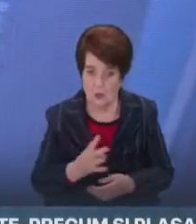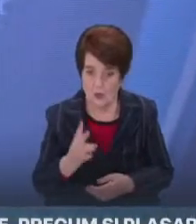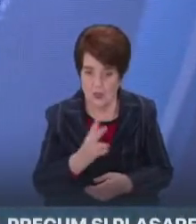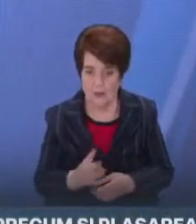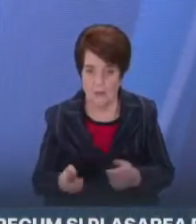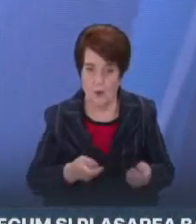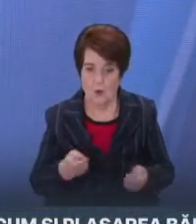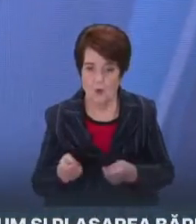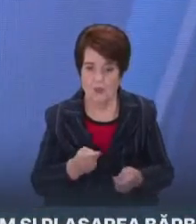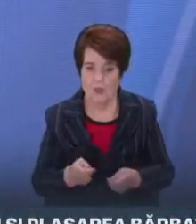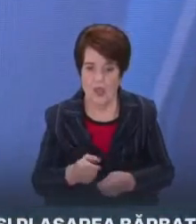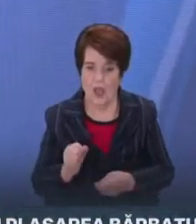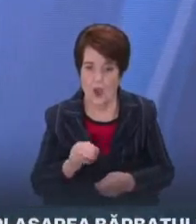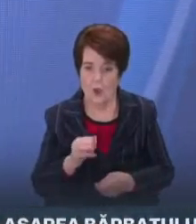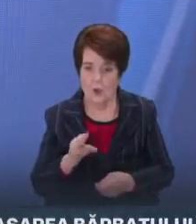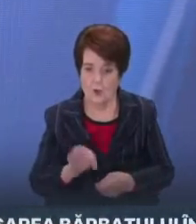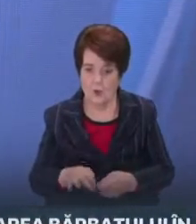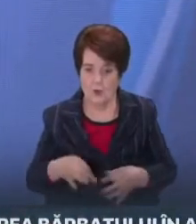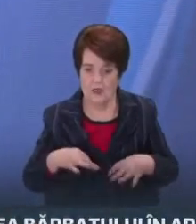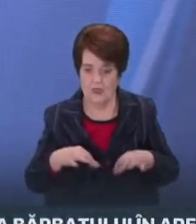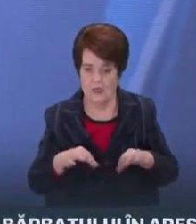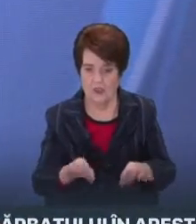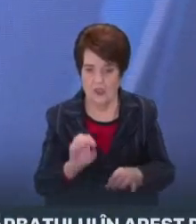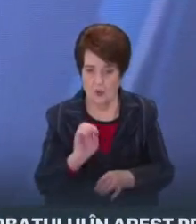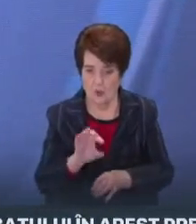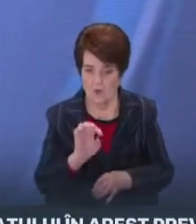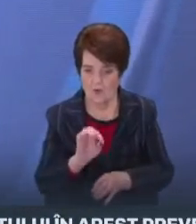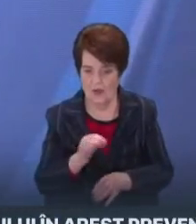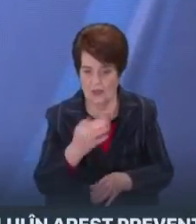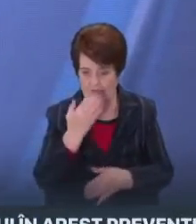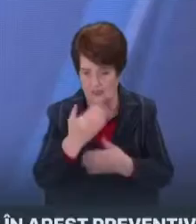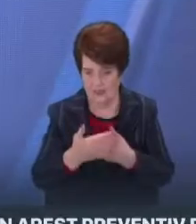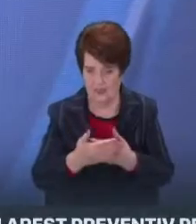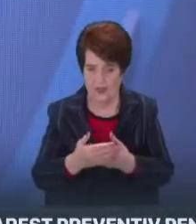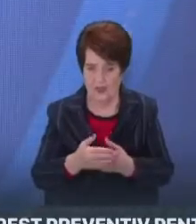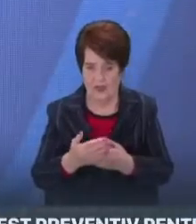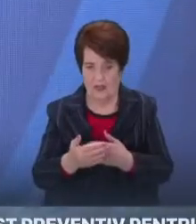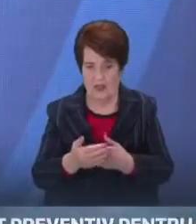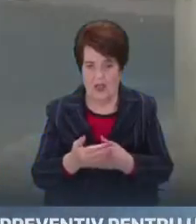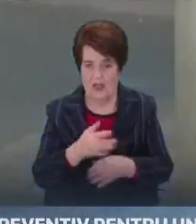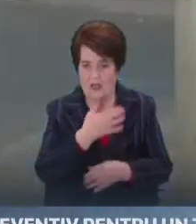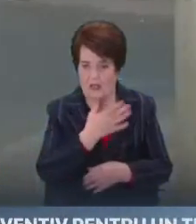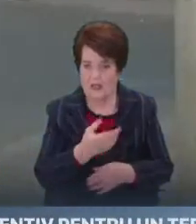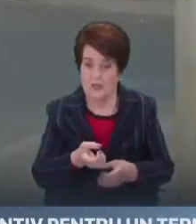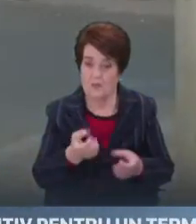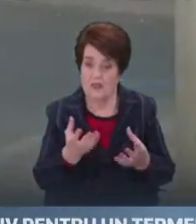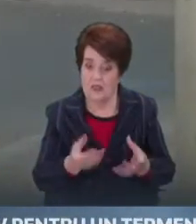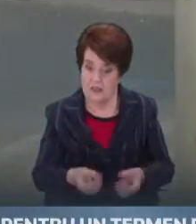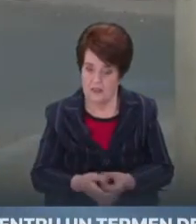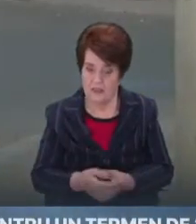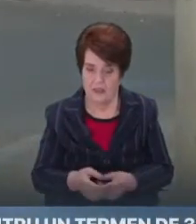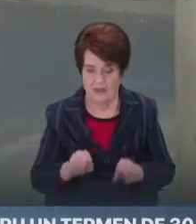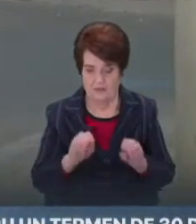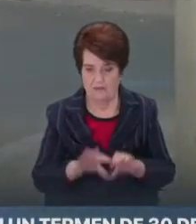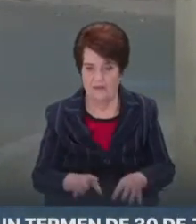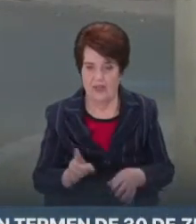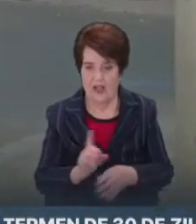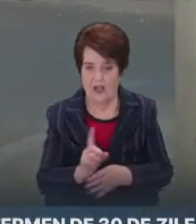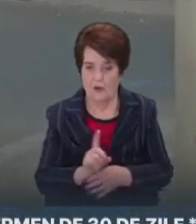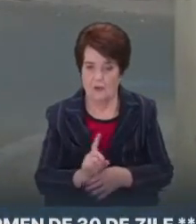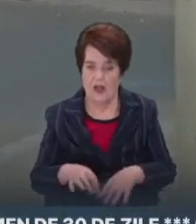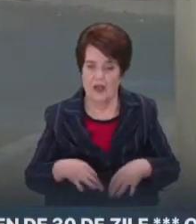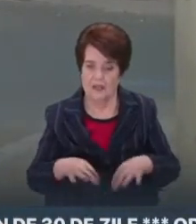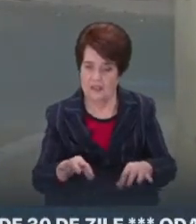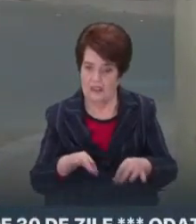conducătorii auto sunt obligați să circule cu faza scurtă a farurilor și pe timp de zi. Măsura este prevăzută în regulamentul